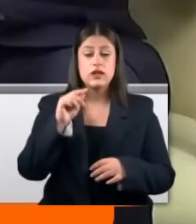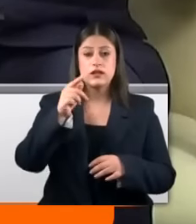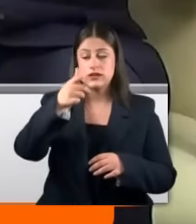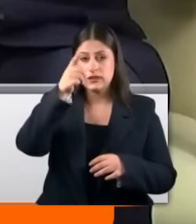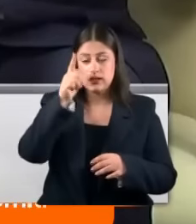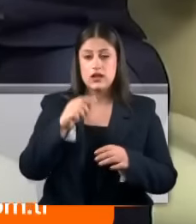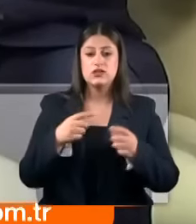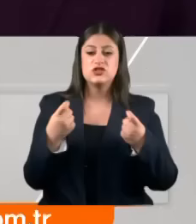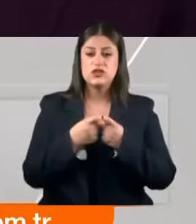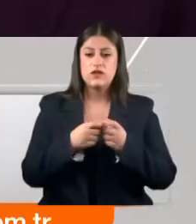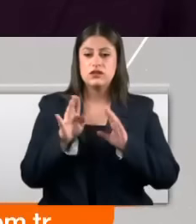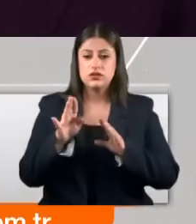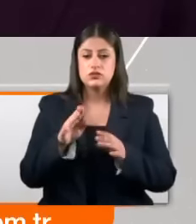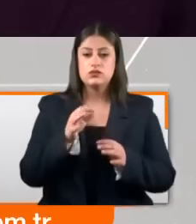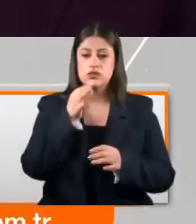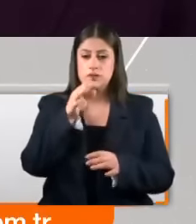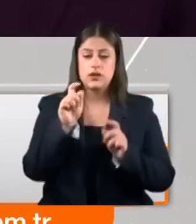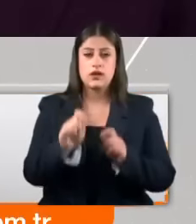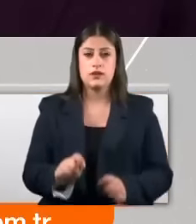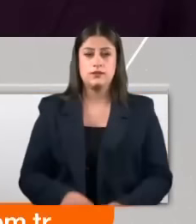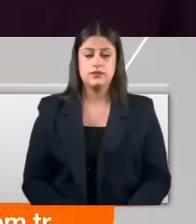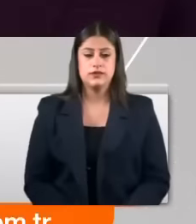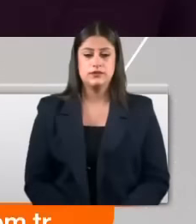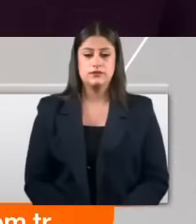savaşa desteğini duyurdu.